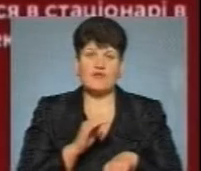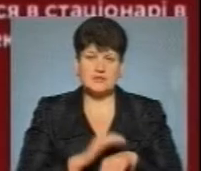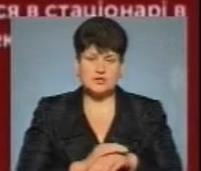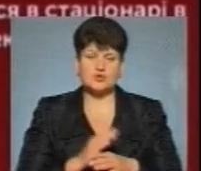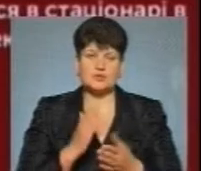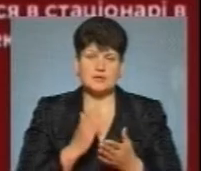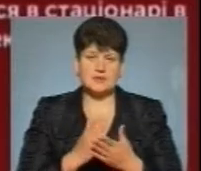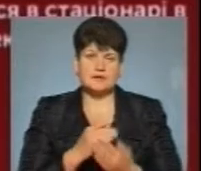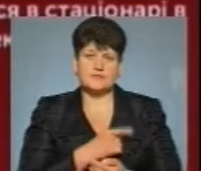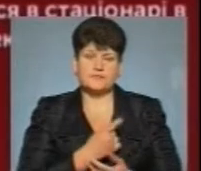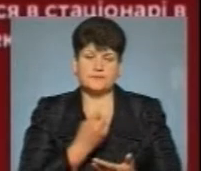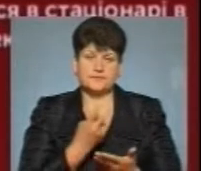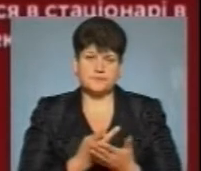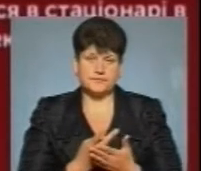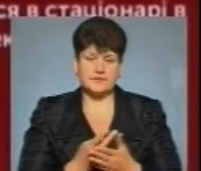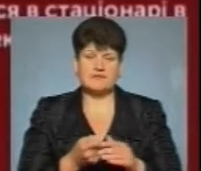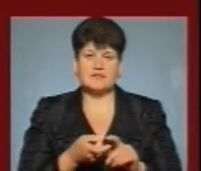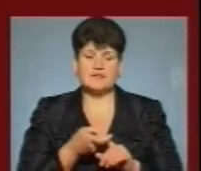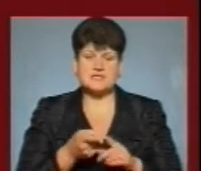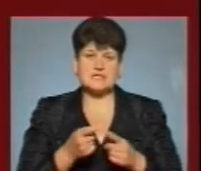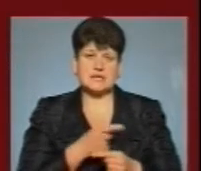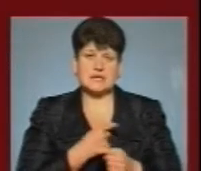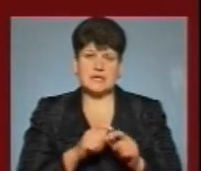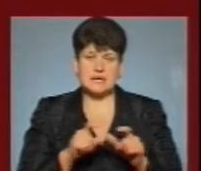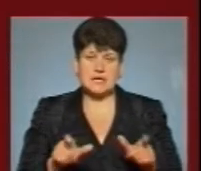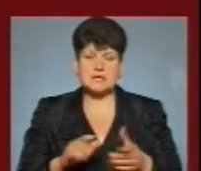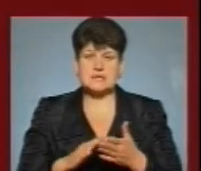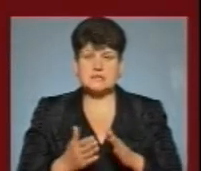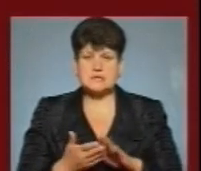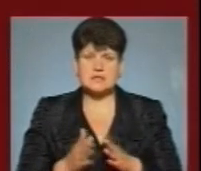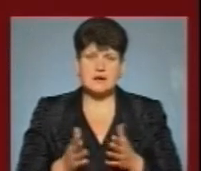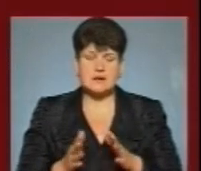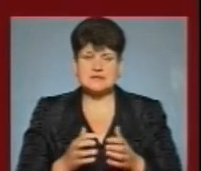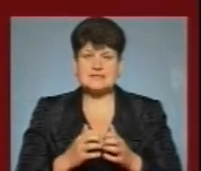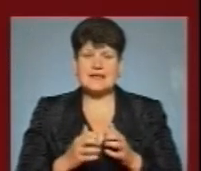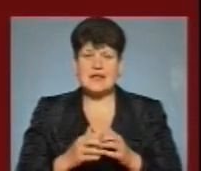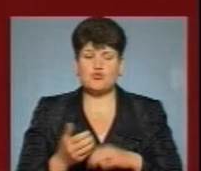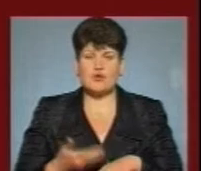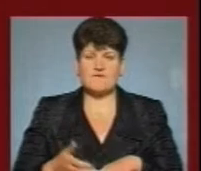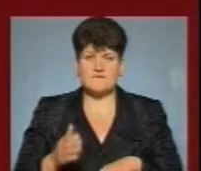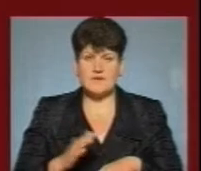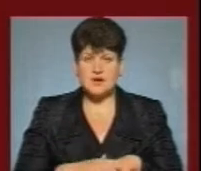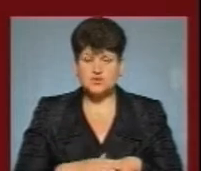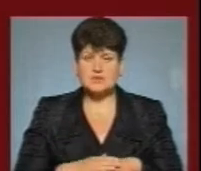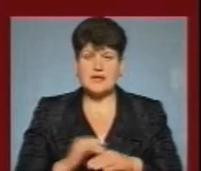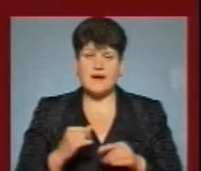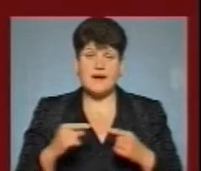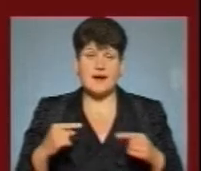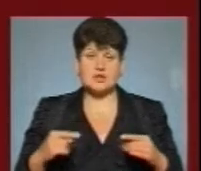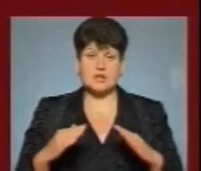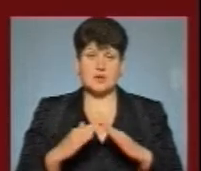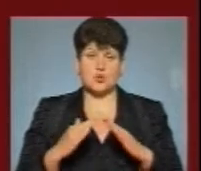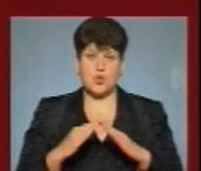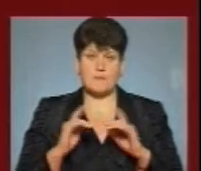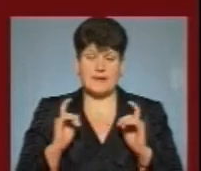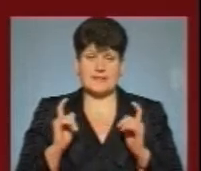знаходиться в стаціонарі, в інфекційній лікарні. Ну, стан такий, ну, десь середньої важкості, а решта всі вдома, а